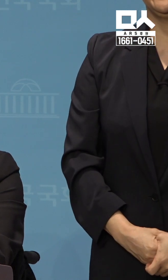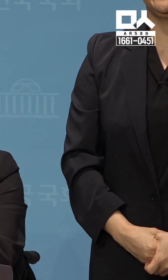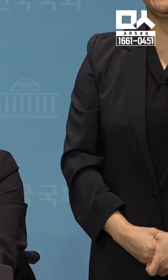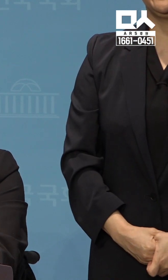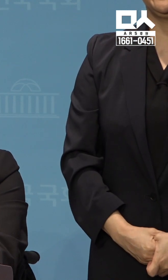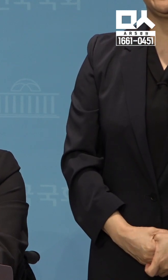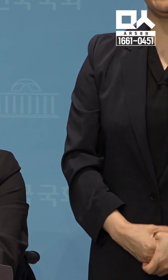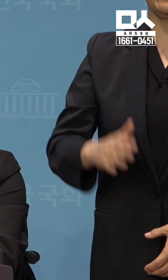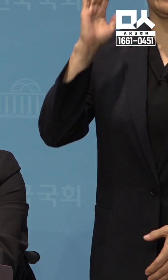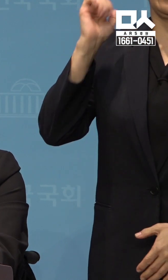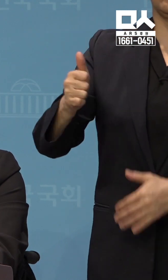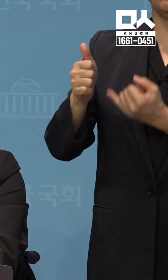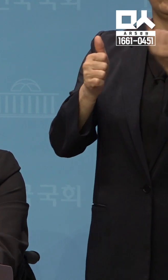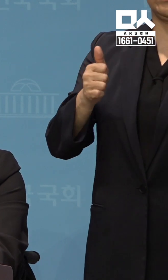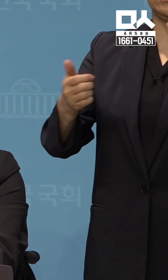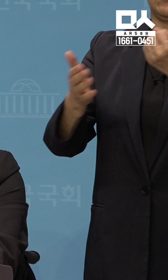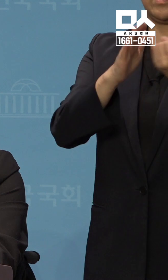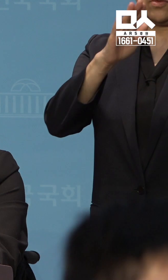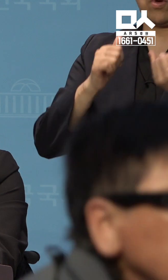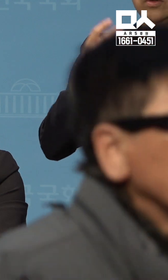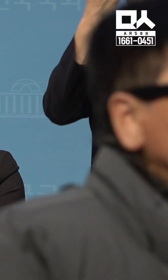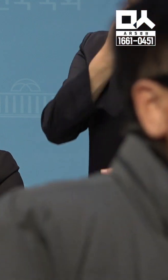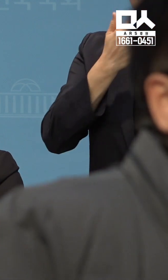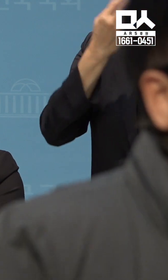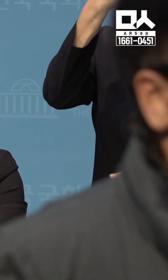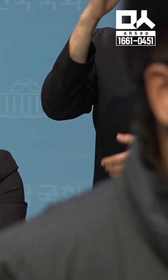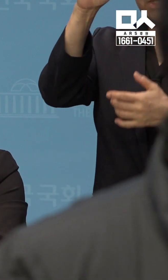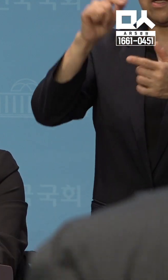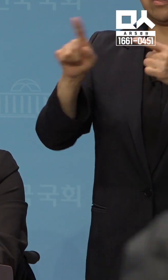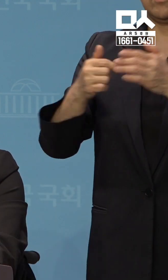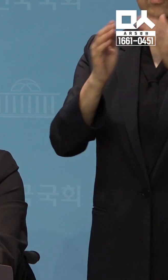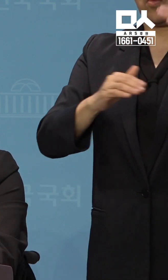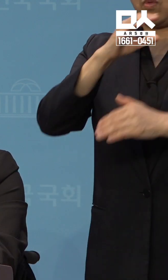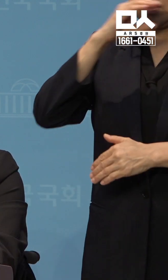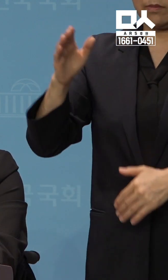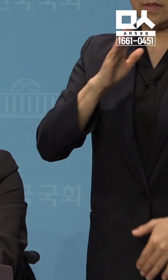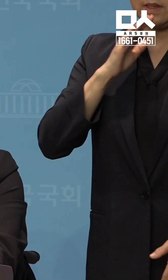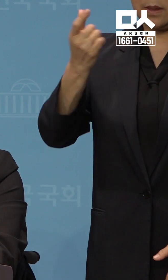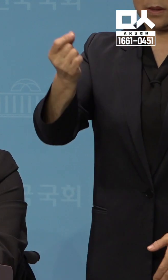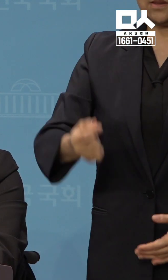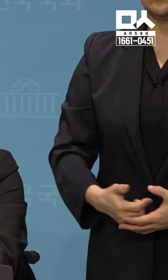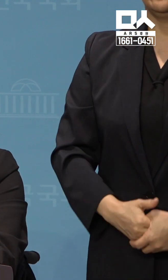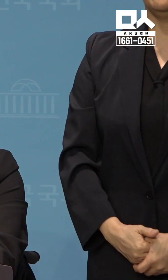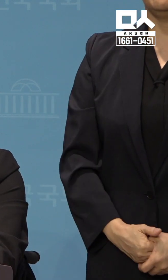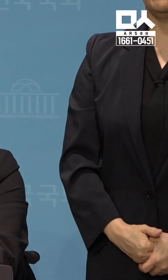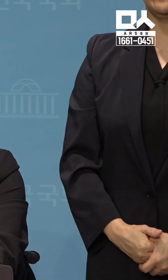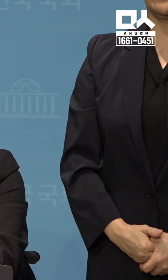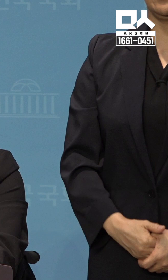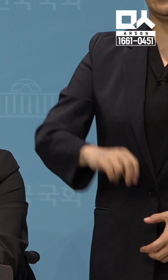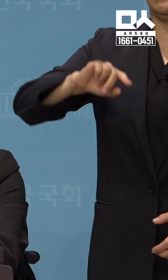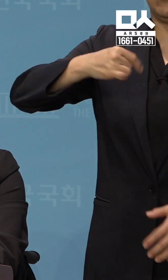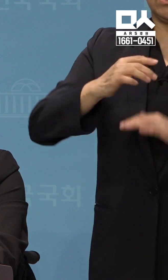않습니다 대통령 부인이라고 소환조사 한 번 안 하는 검찰이 공정한 검찰입니다 제